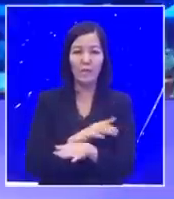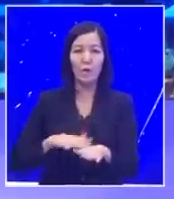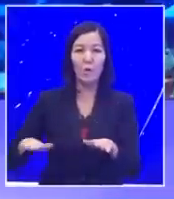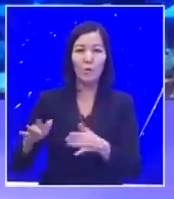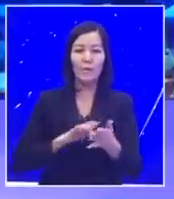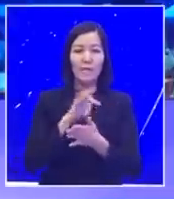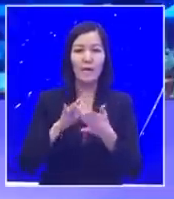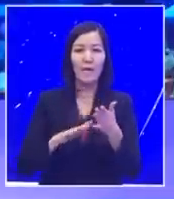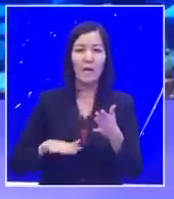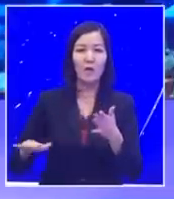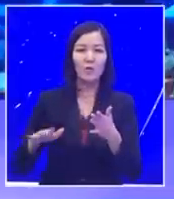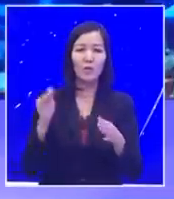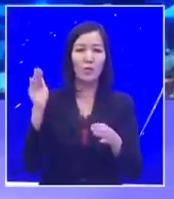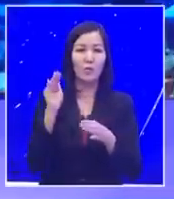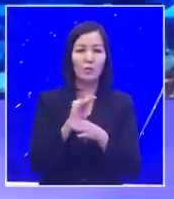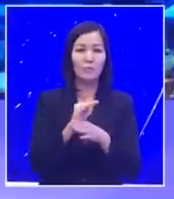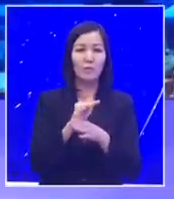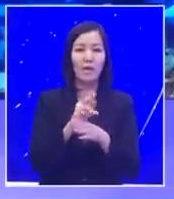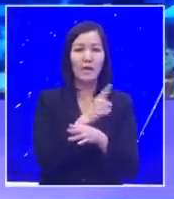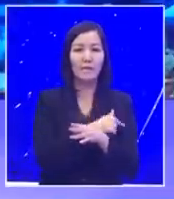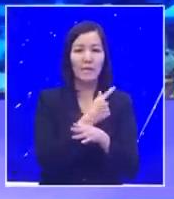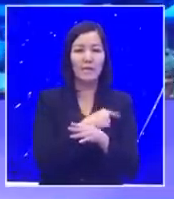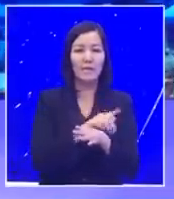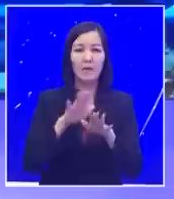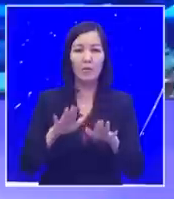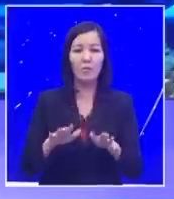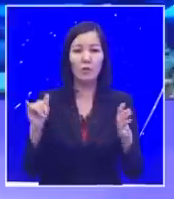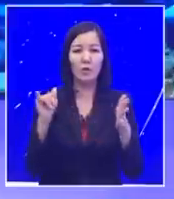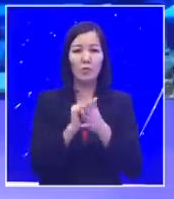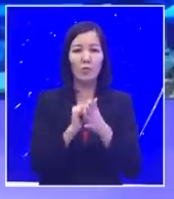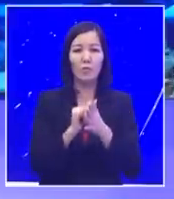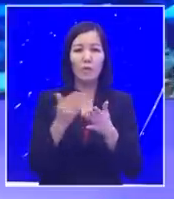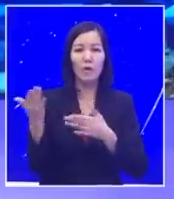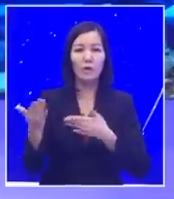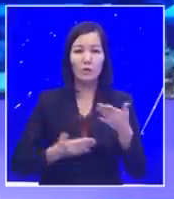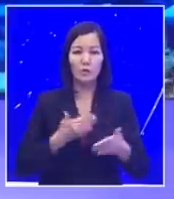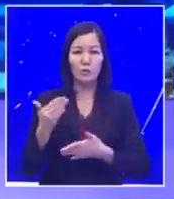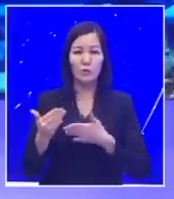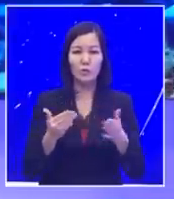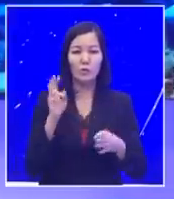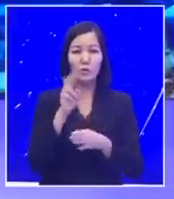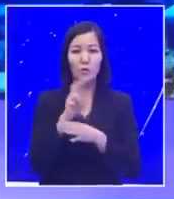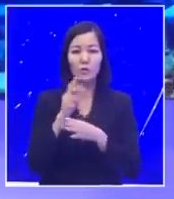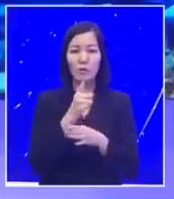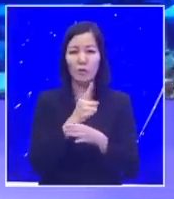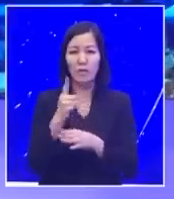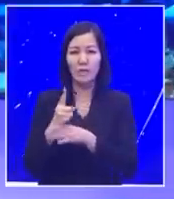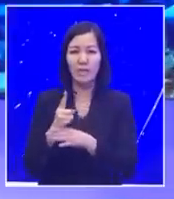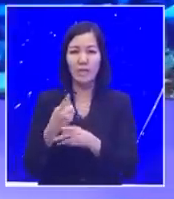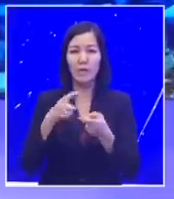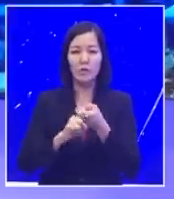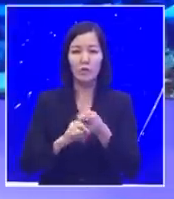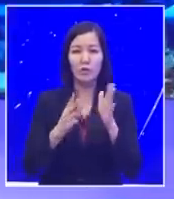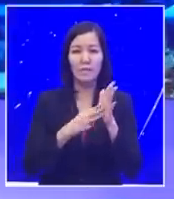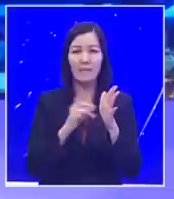өңірдегі қала аудандарда қосымша санитарлық посттар қойылып, азаматтардың жүріс-тұрысы шектеледі. Себебі бүгінгі күні облыста індетті жұқтырған